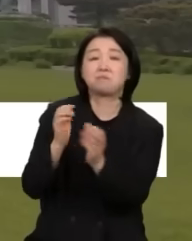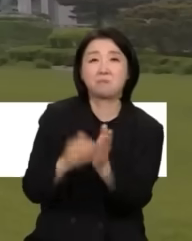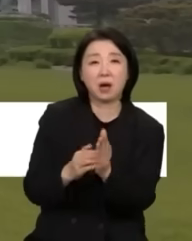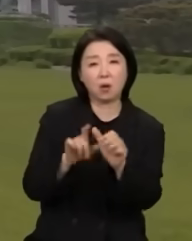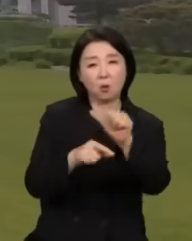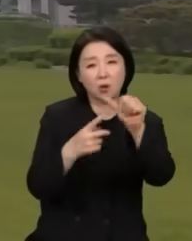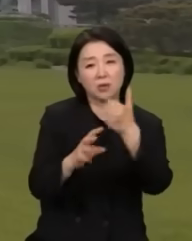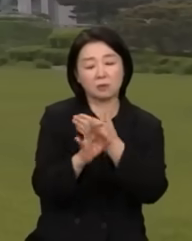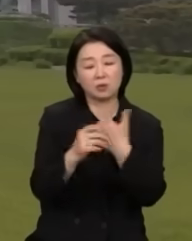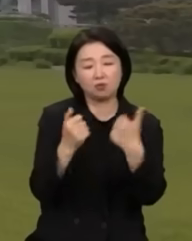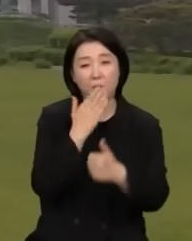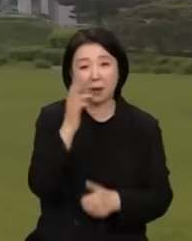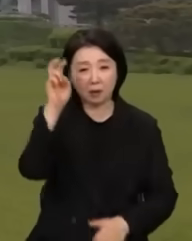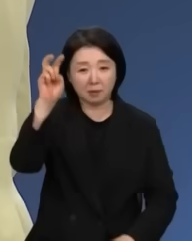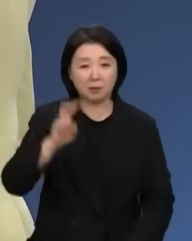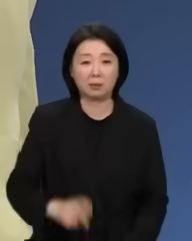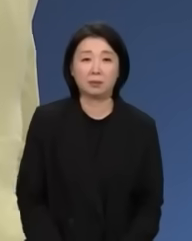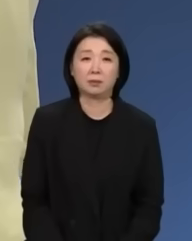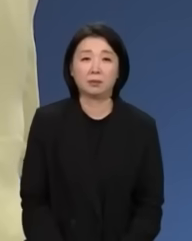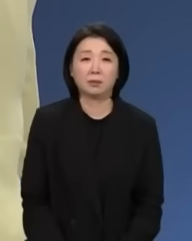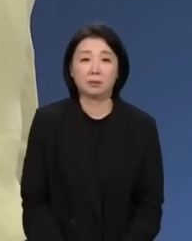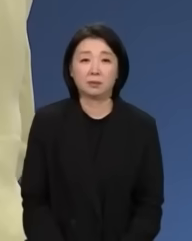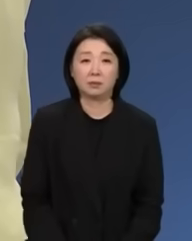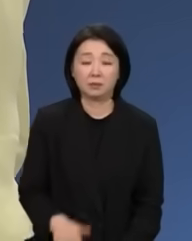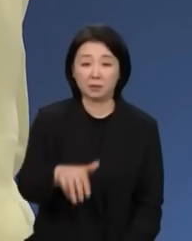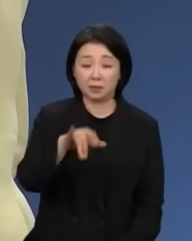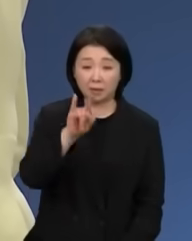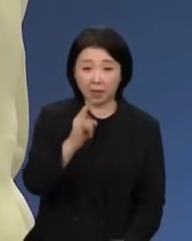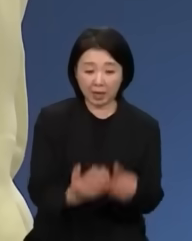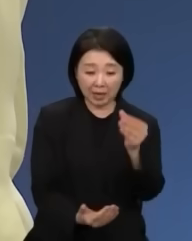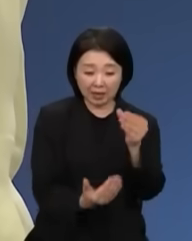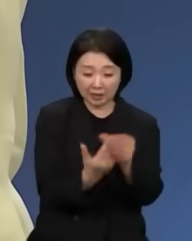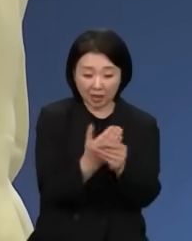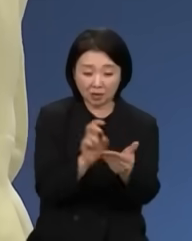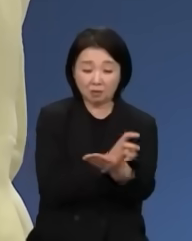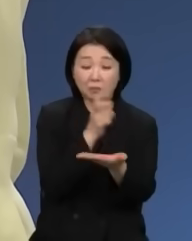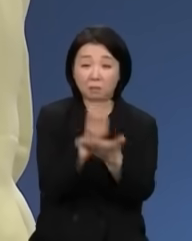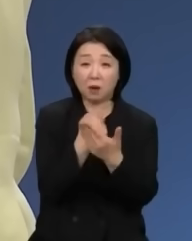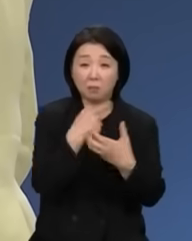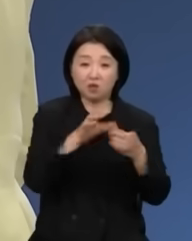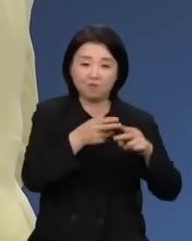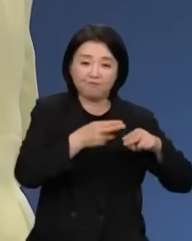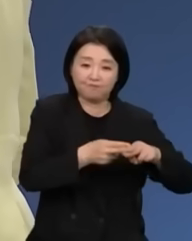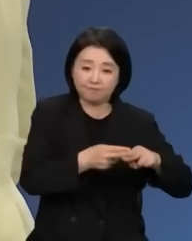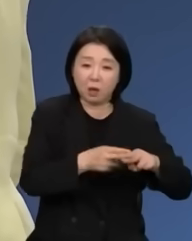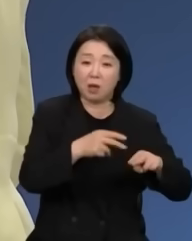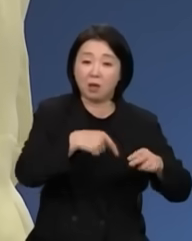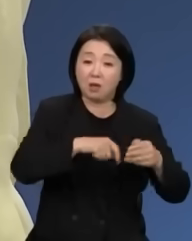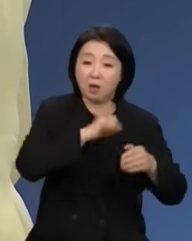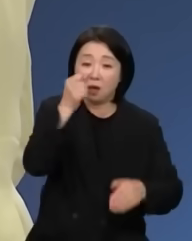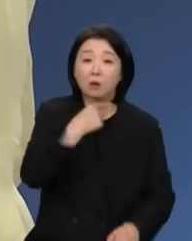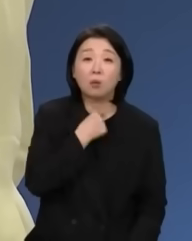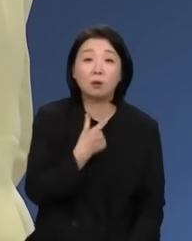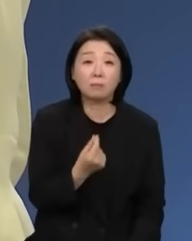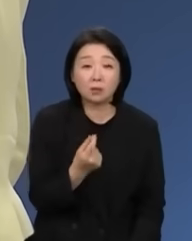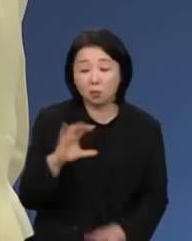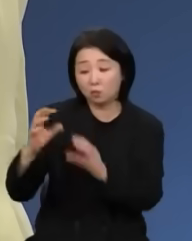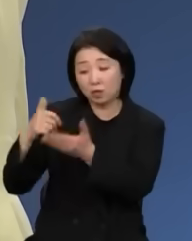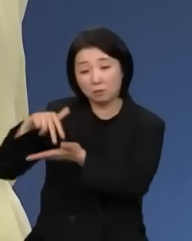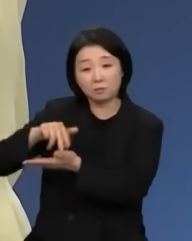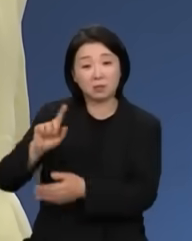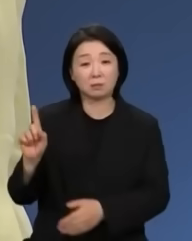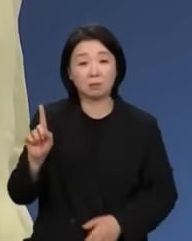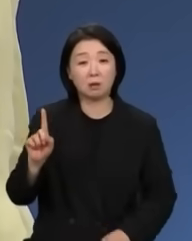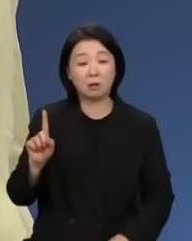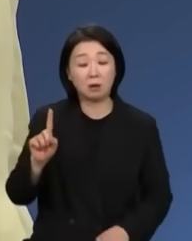열릴 가능성이 큰 상황입니다. 네, 최상병 특검법은 민주당이 뭐 단독으로라도 처리하겠다는 입장이죠. 국민의힘은